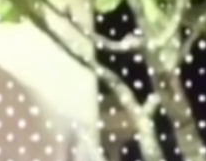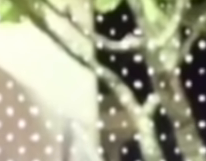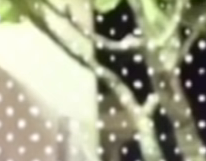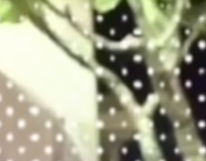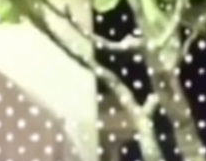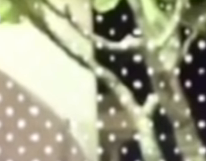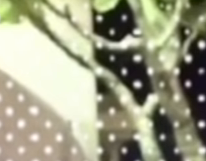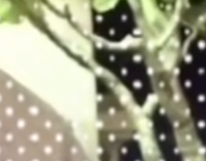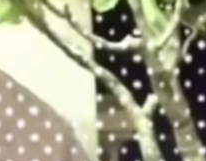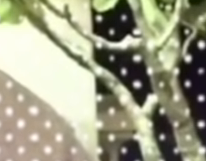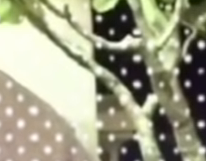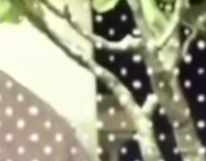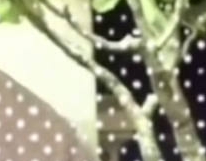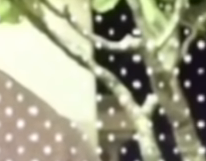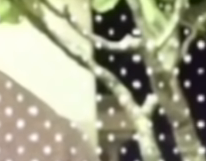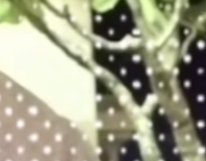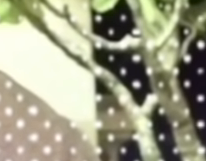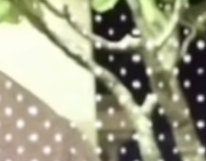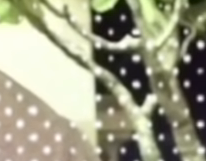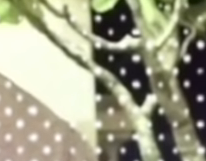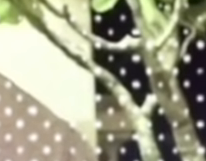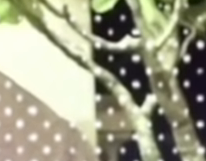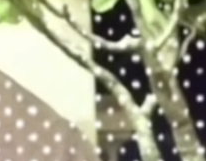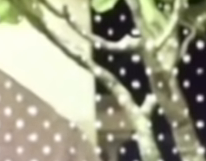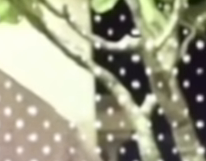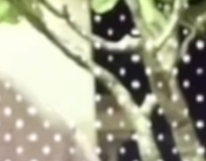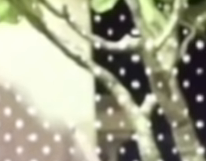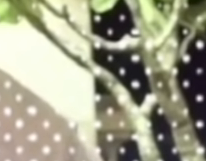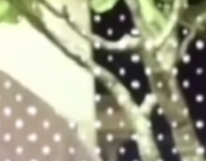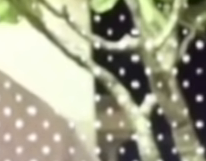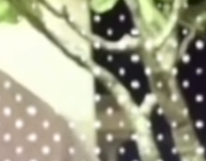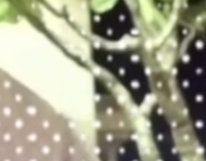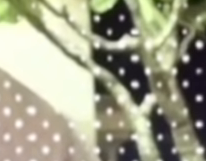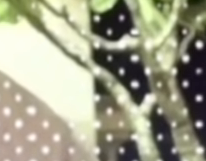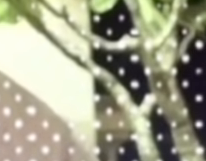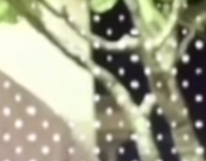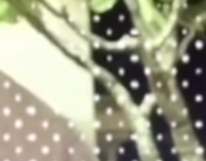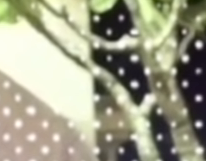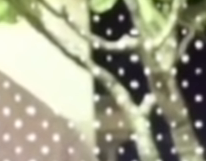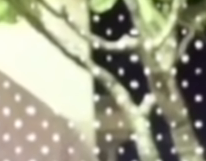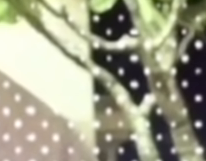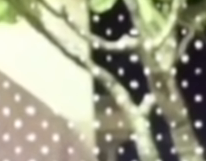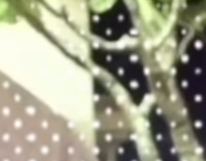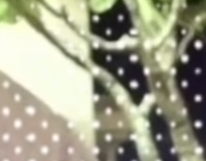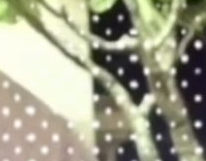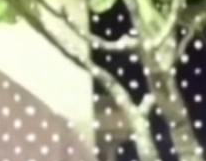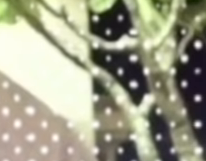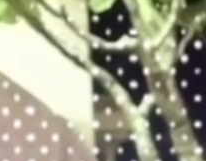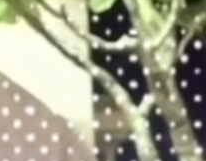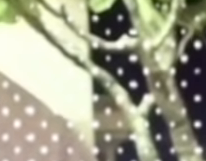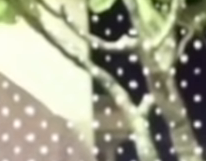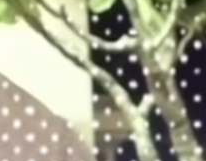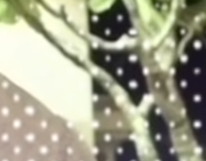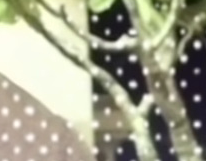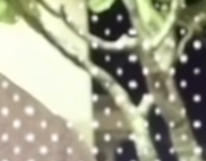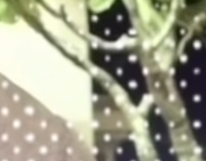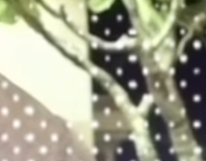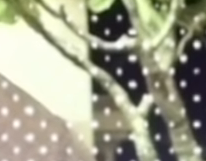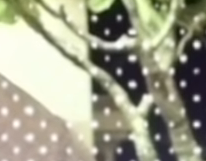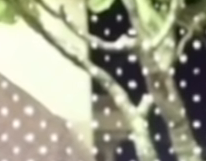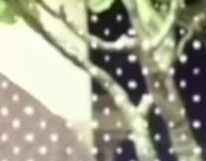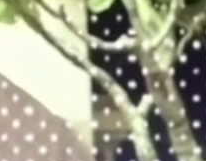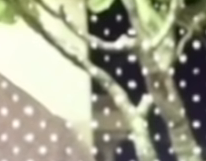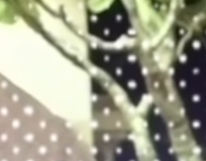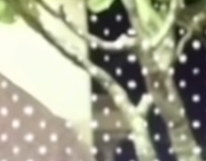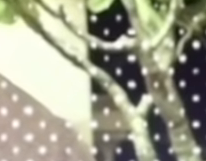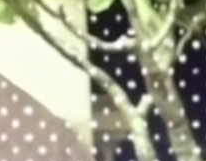ติแต่คราวนี้ถือครองทรัพย์สินนั้นเป็นเท็จเนี่ยนะอันนี้มีสิทธิ์สูงเลยนะตั้งถูกตัดสิทธิ์ทางการเมืองจ